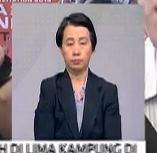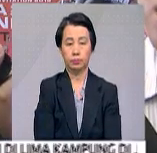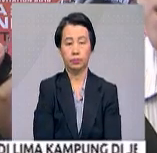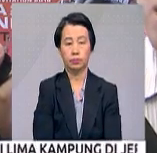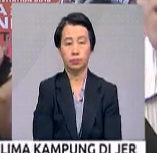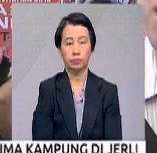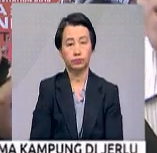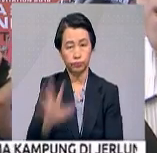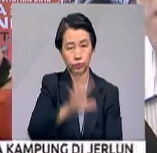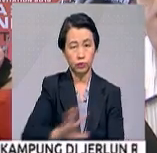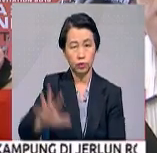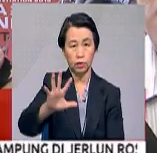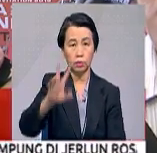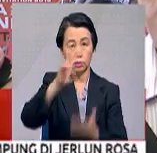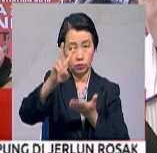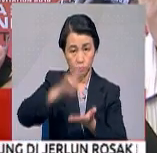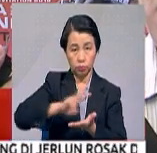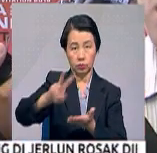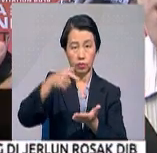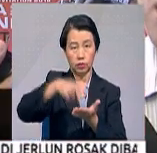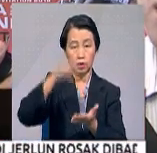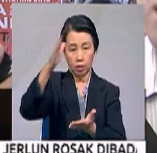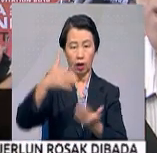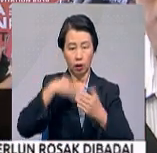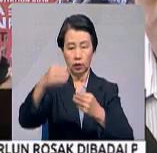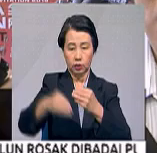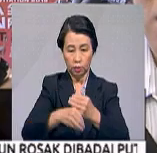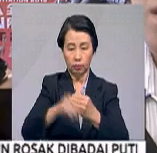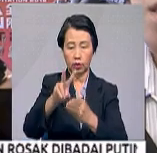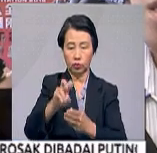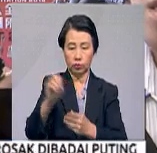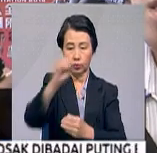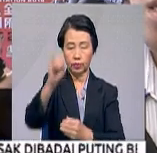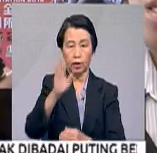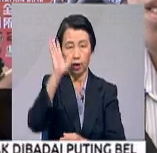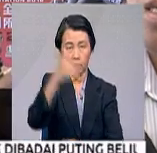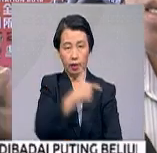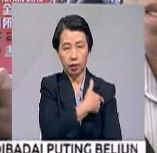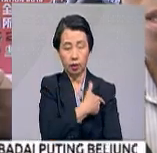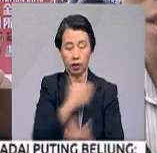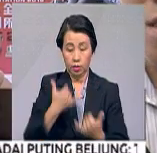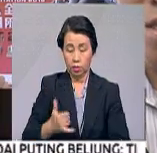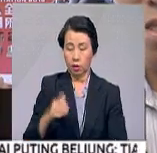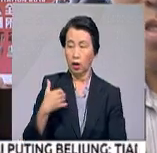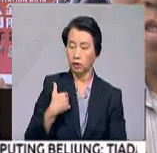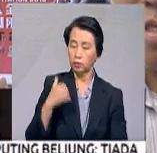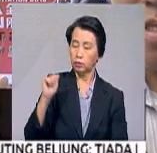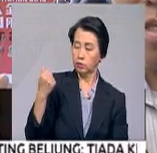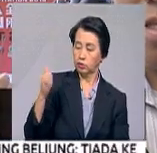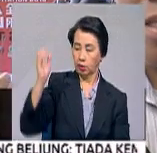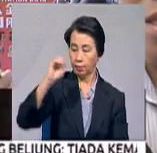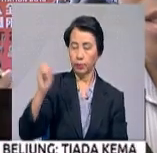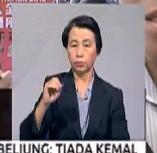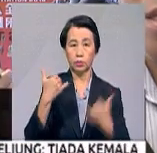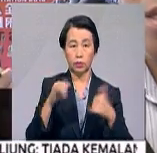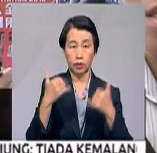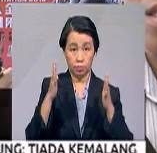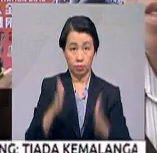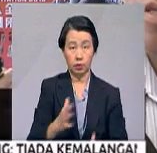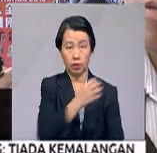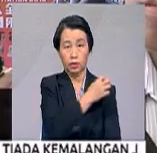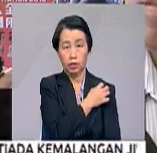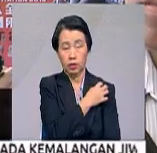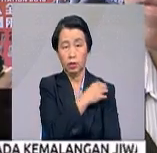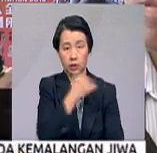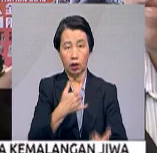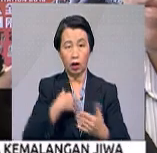Kita jangkakan dalam masa 2 minggu lagi akan ada lagi tambahan 20%. Cuma kita ada 10% atlet dan pegawai yang pada masa